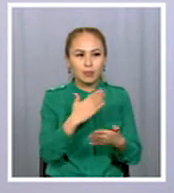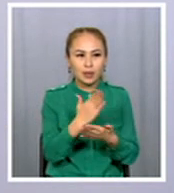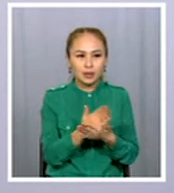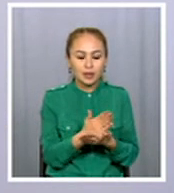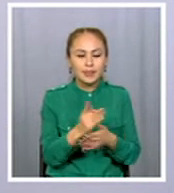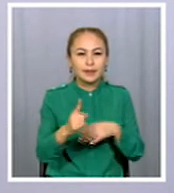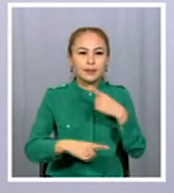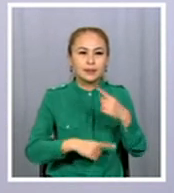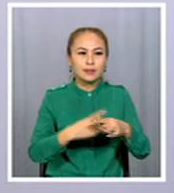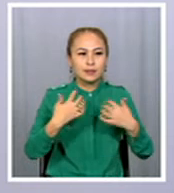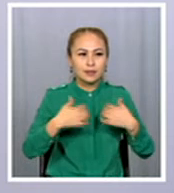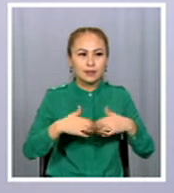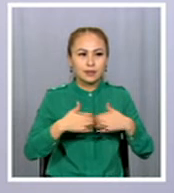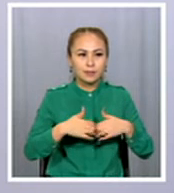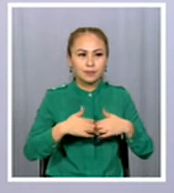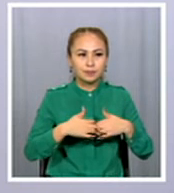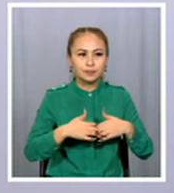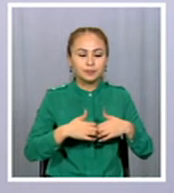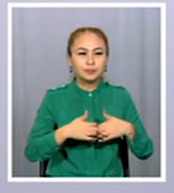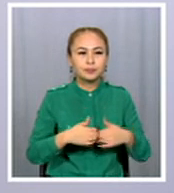есеп,